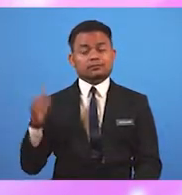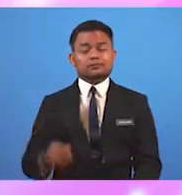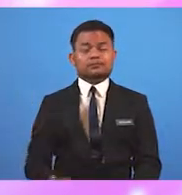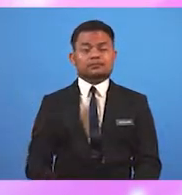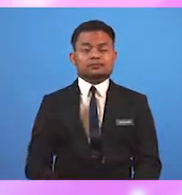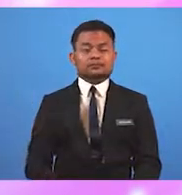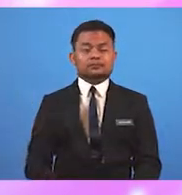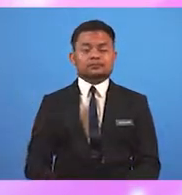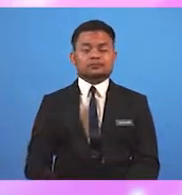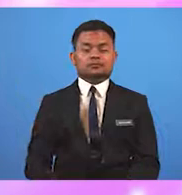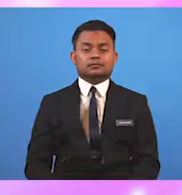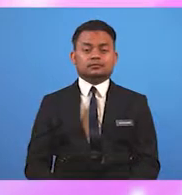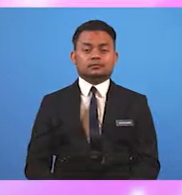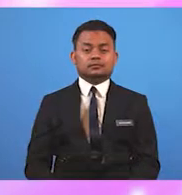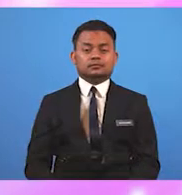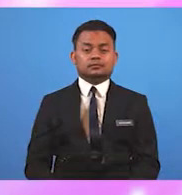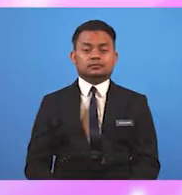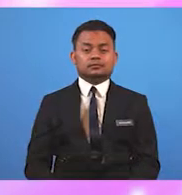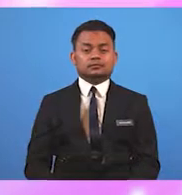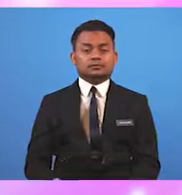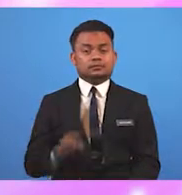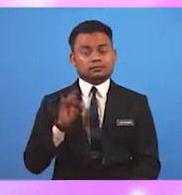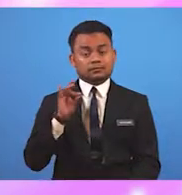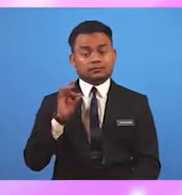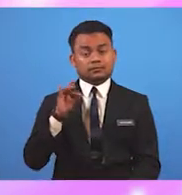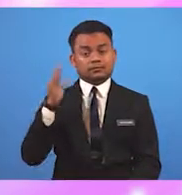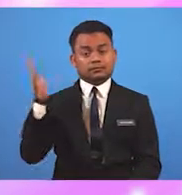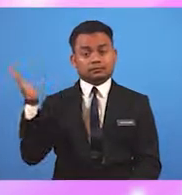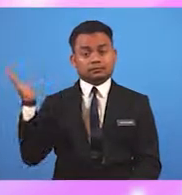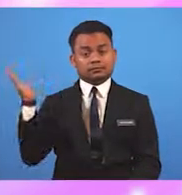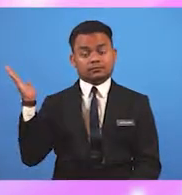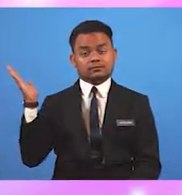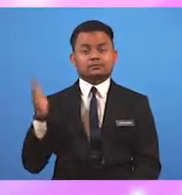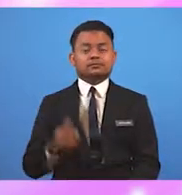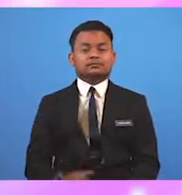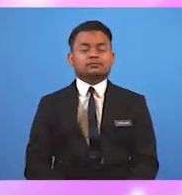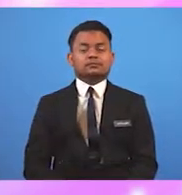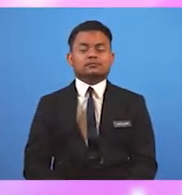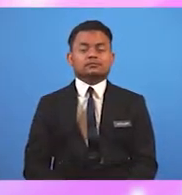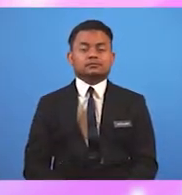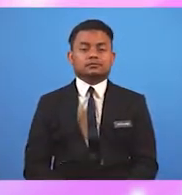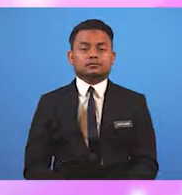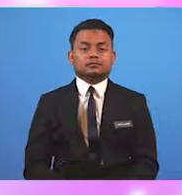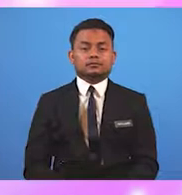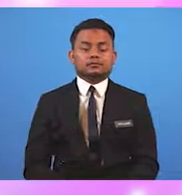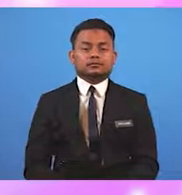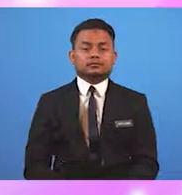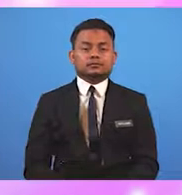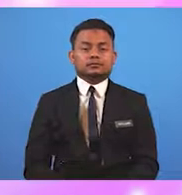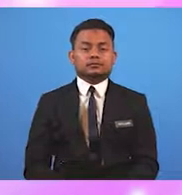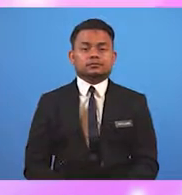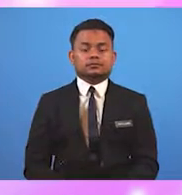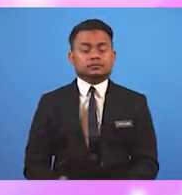untuk menghasilkan atau cara dengan menggunakan bahasa pengaturcaraan